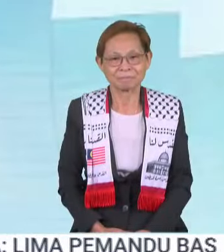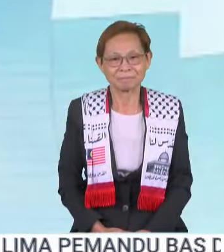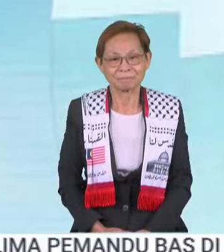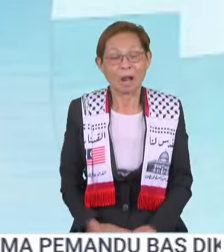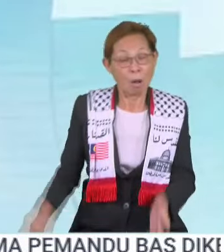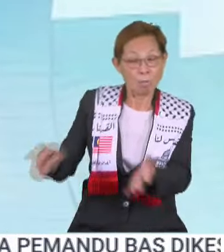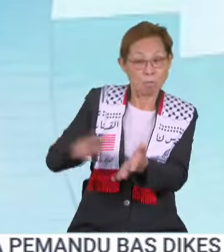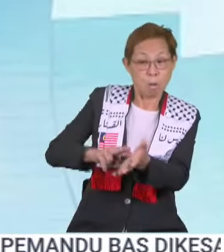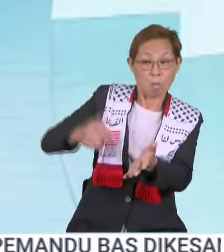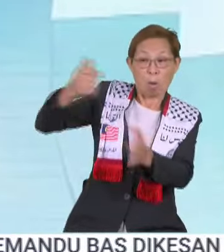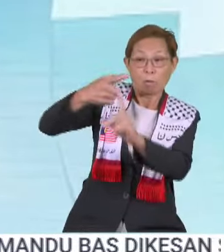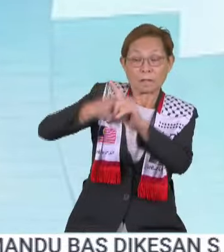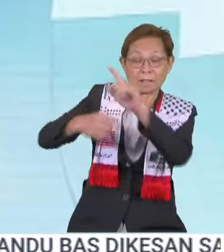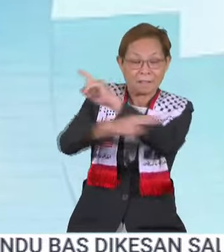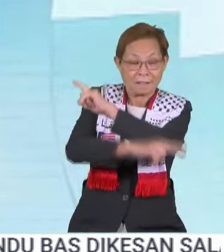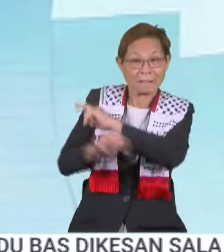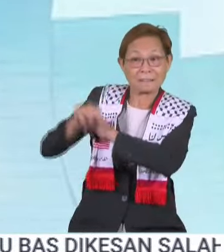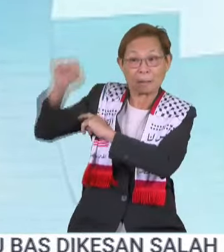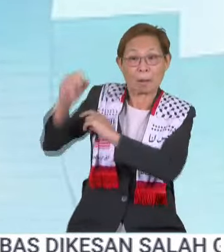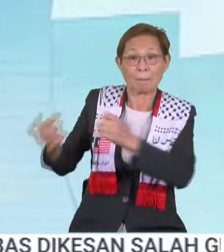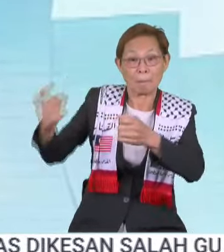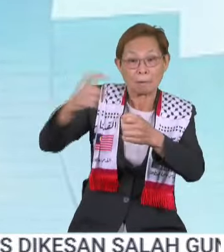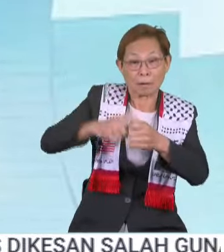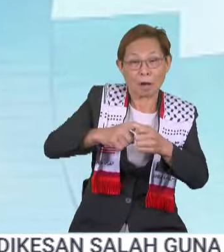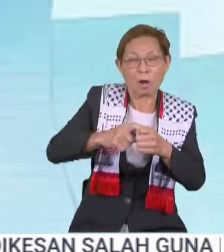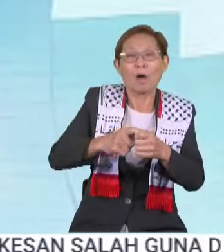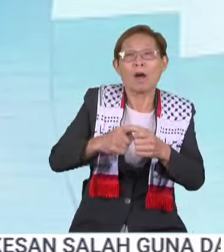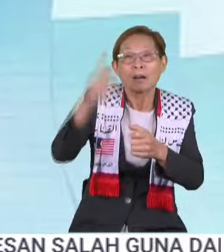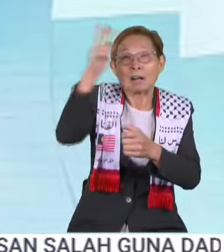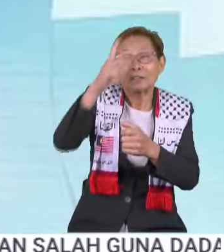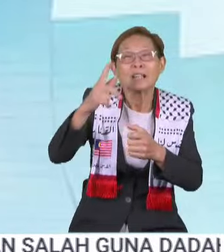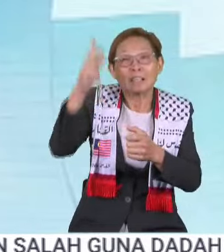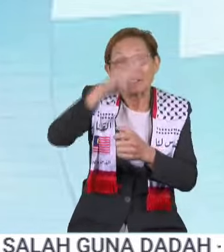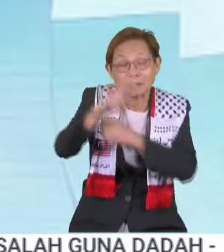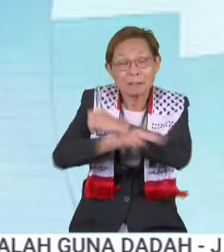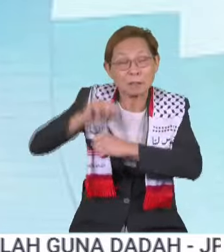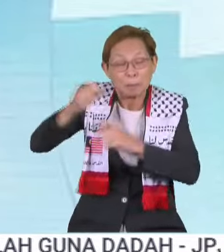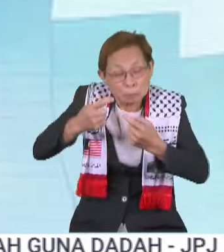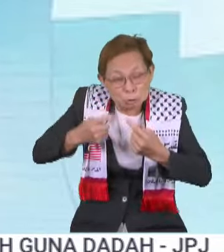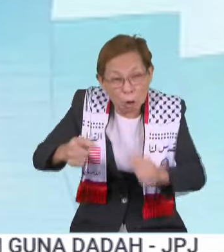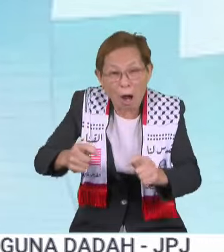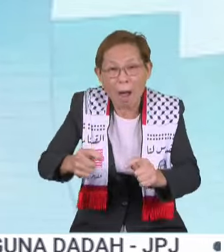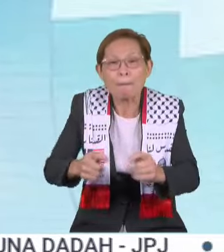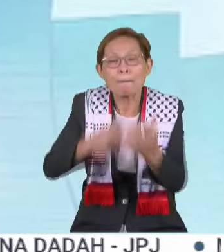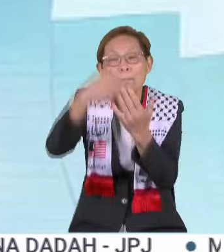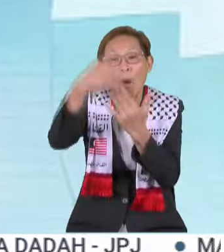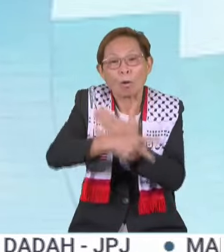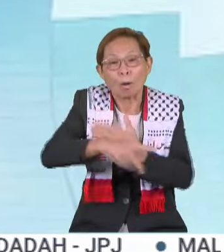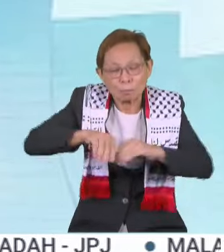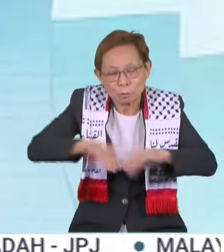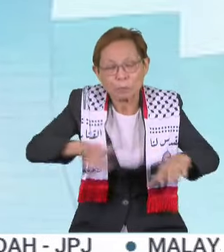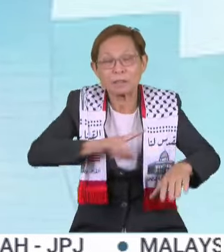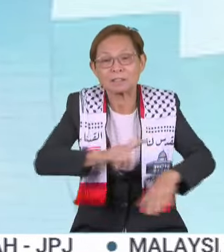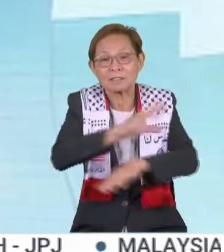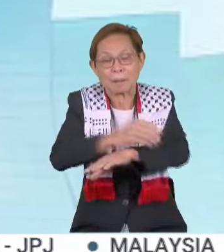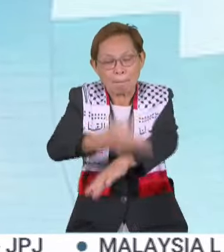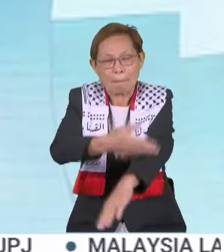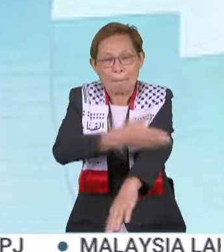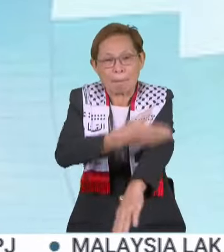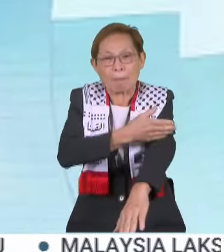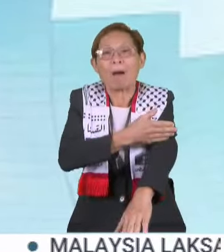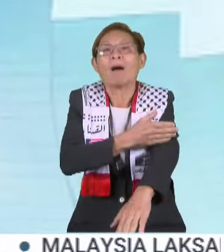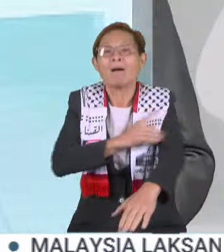Antara laporan utama dari Negeri di Bawah Bayu mengenai usaha berterusan, Kerajaan Negeri sokong program berkaitan dakwah tingkatkan syiar Islam. Perinciannya